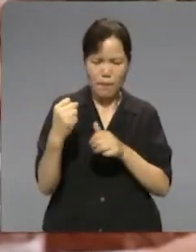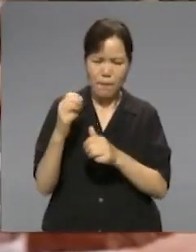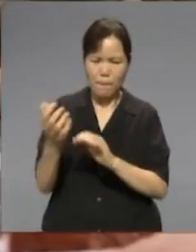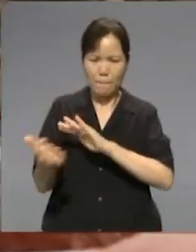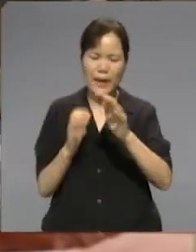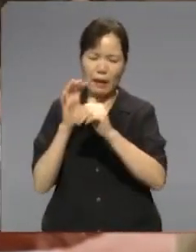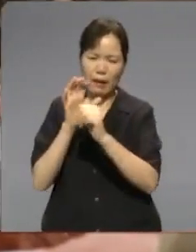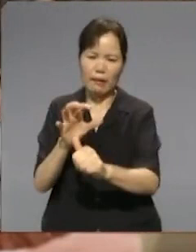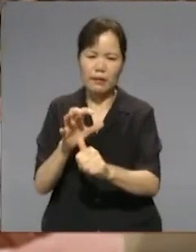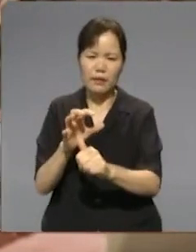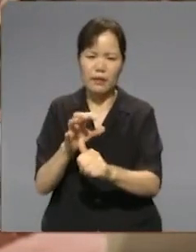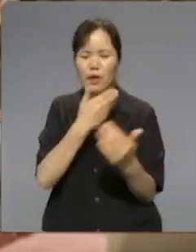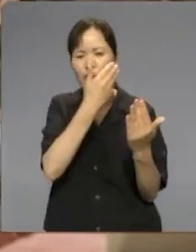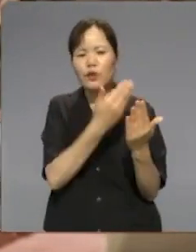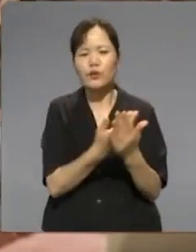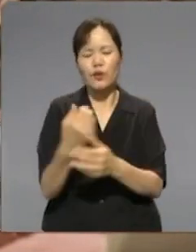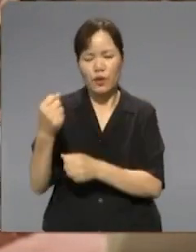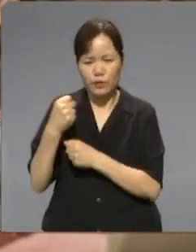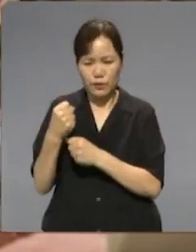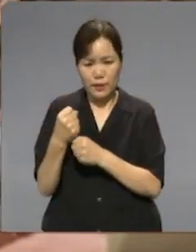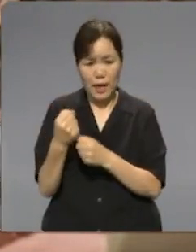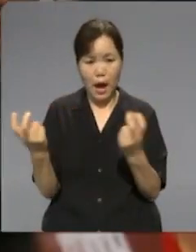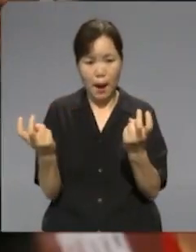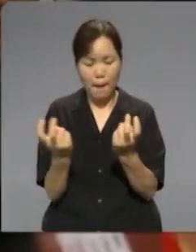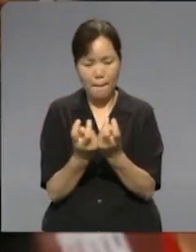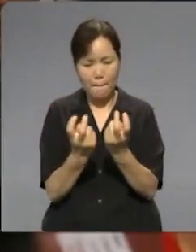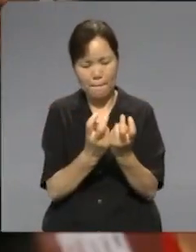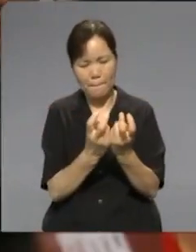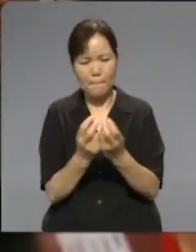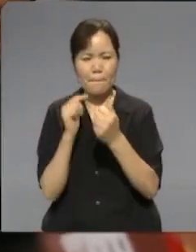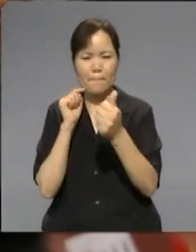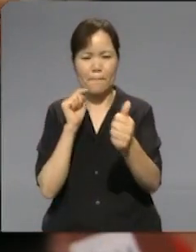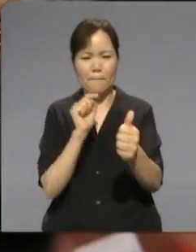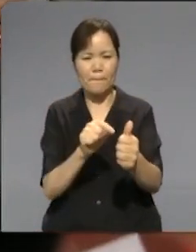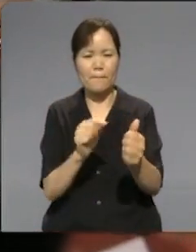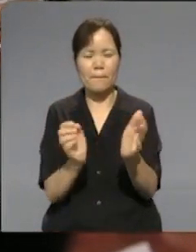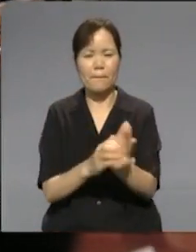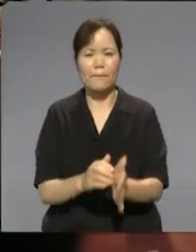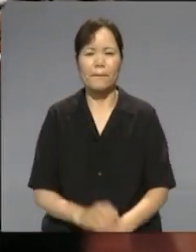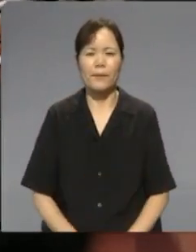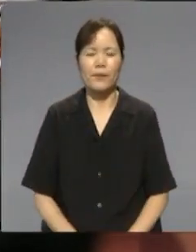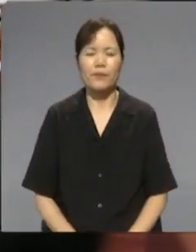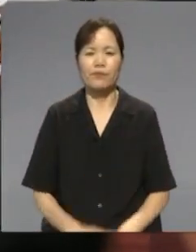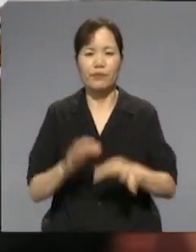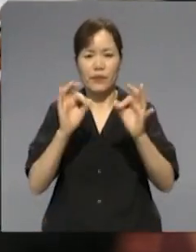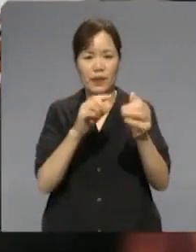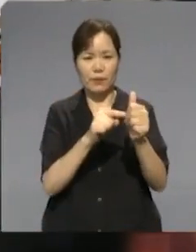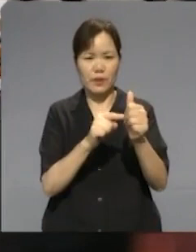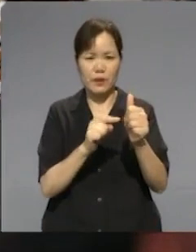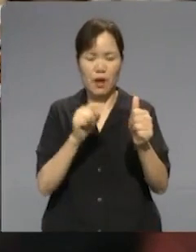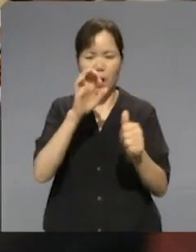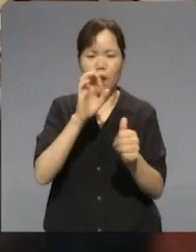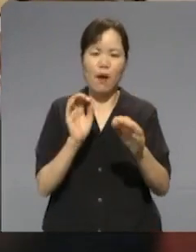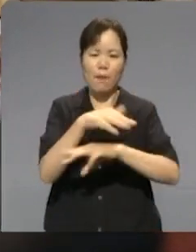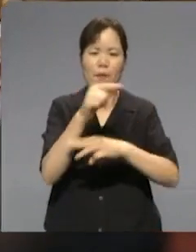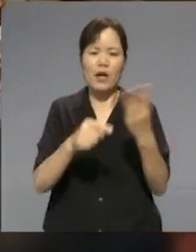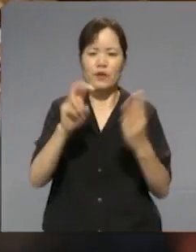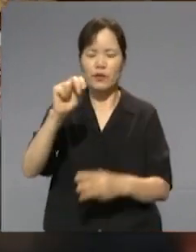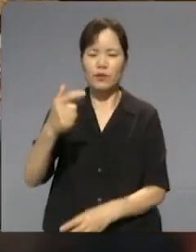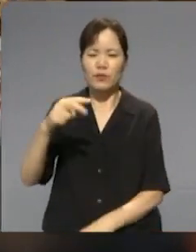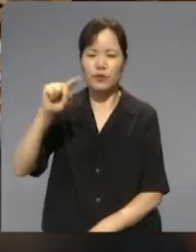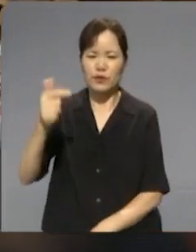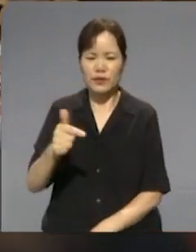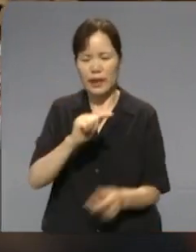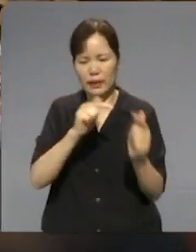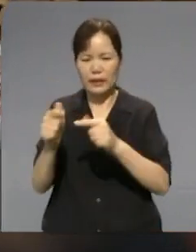중요 군사행동지침을 군에 시달했다고 밝혔습니다. 신문은 특히 김 위원장이 파주 문산 축선 등을